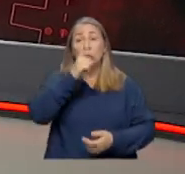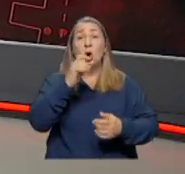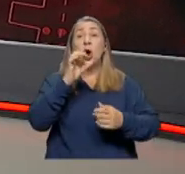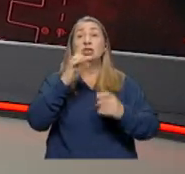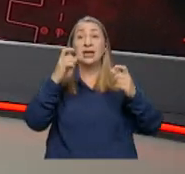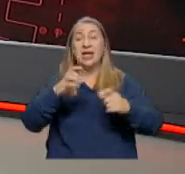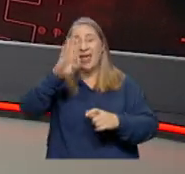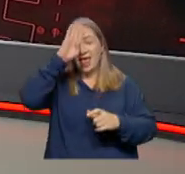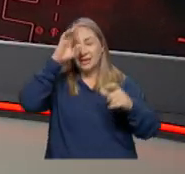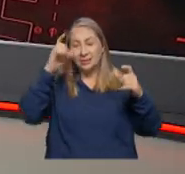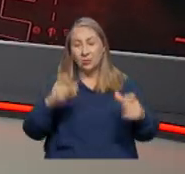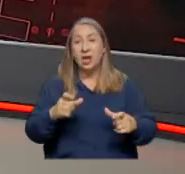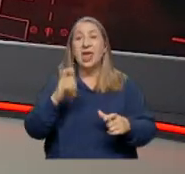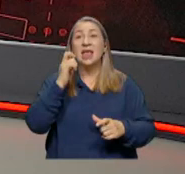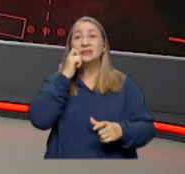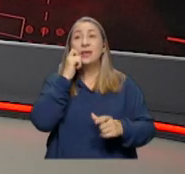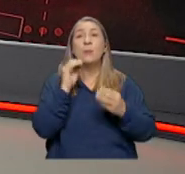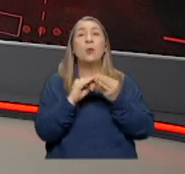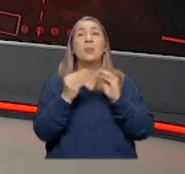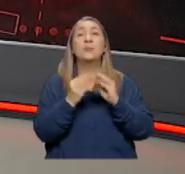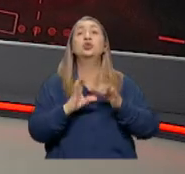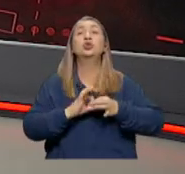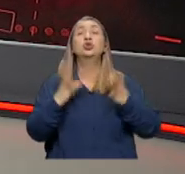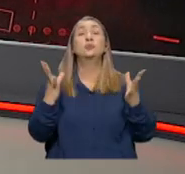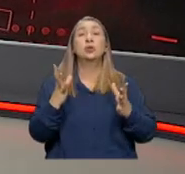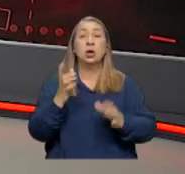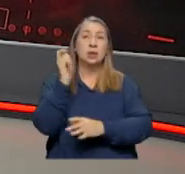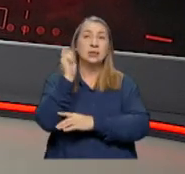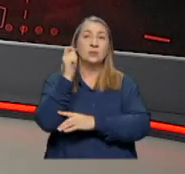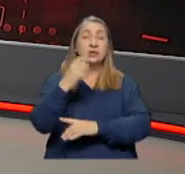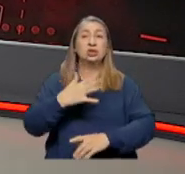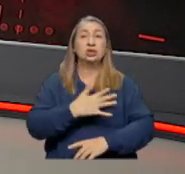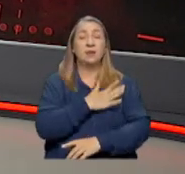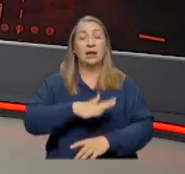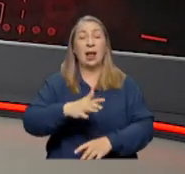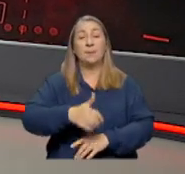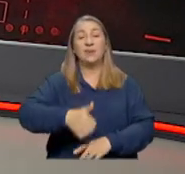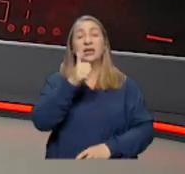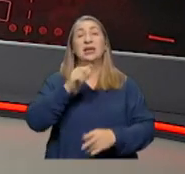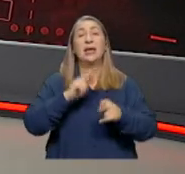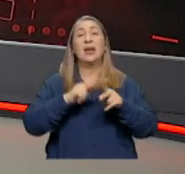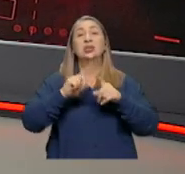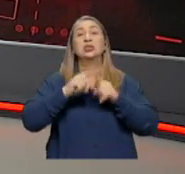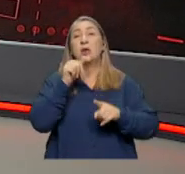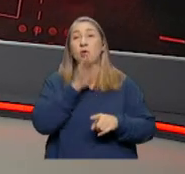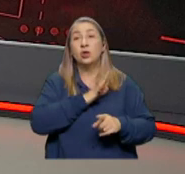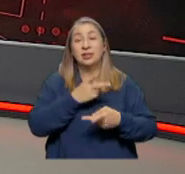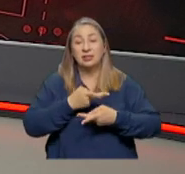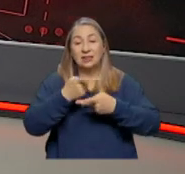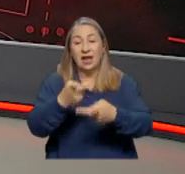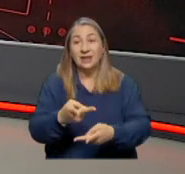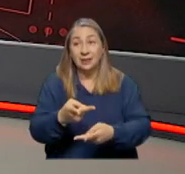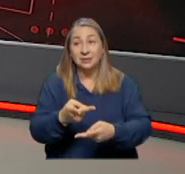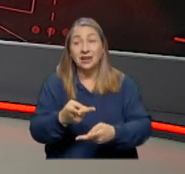Türk ocaklarının İstanbul'daki İslam'ın soru bu çözümleri sempozyumuna CHP Genel Başkanı Kemal Kılıçdaroğlu'nun